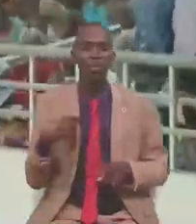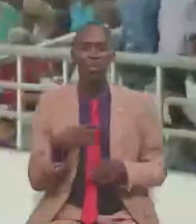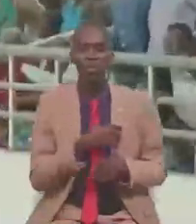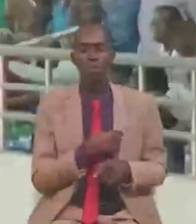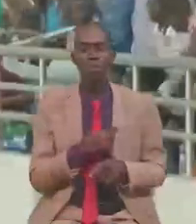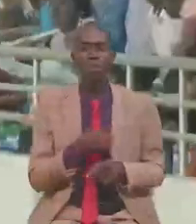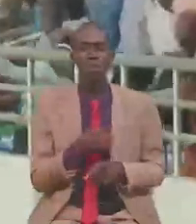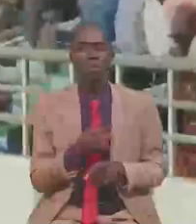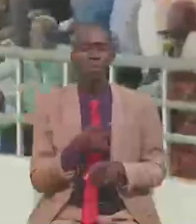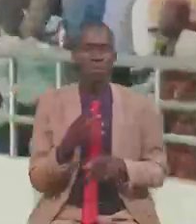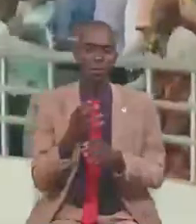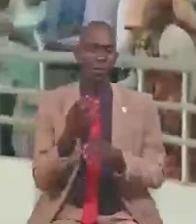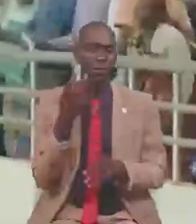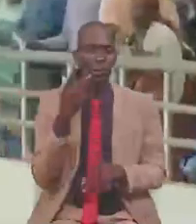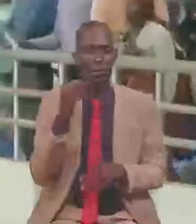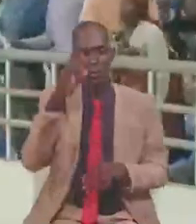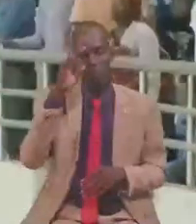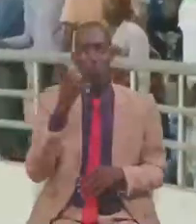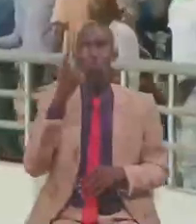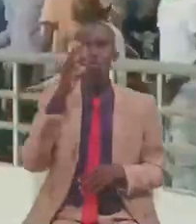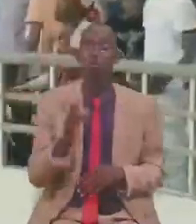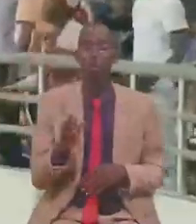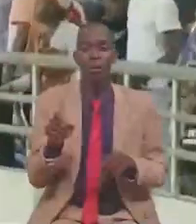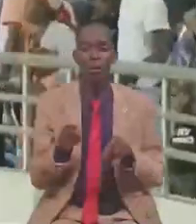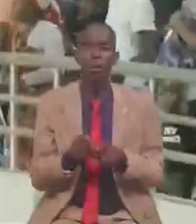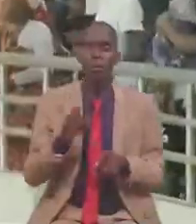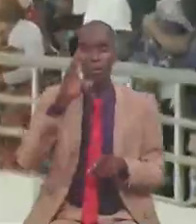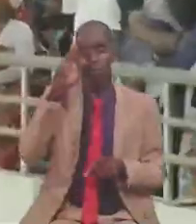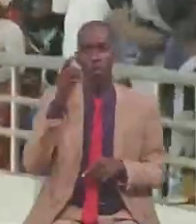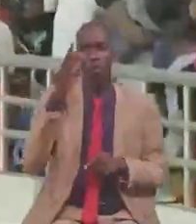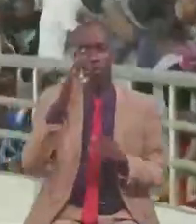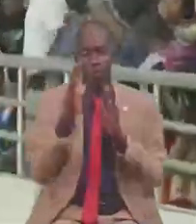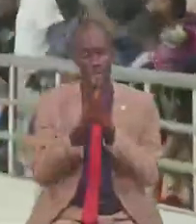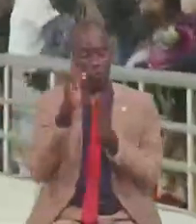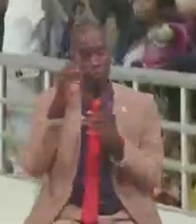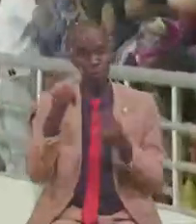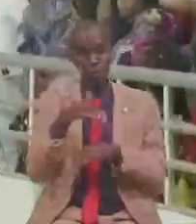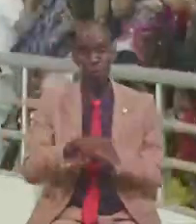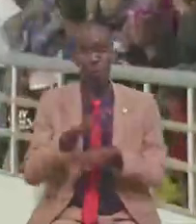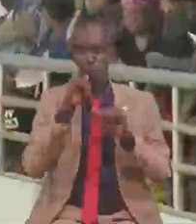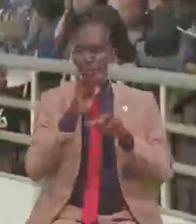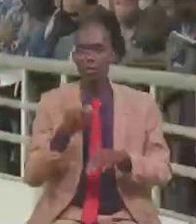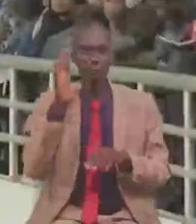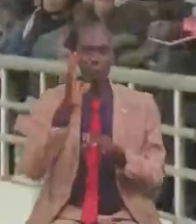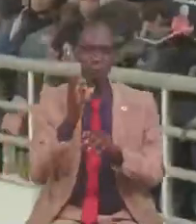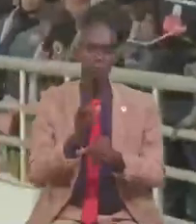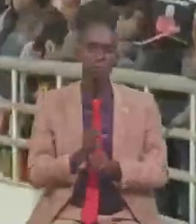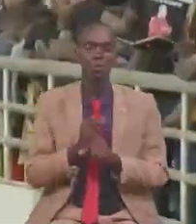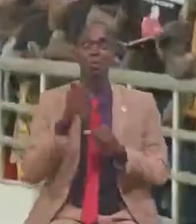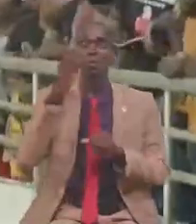accueillir l'homme de Dieu. Comme il va prier ce soir, votre bénédiction viendra à vous. Que le Seigneur vous